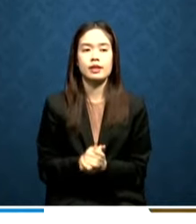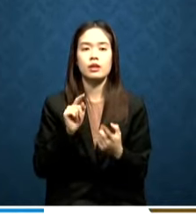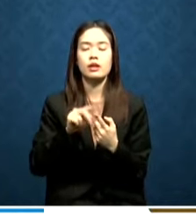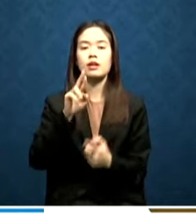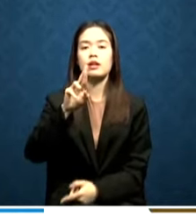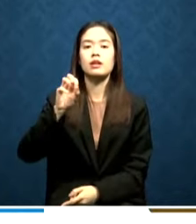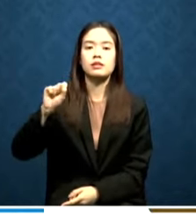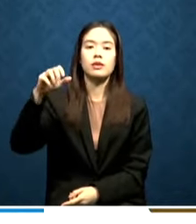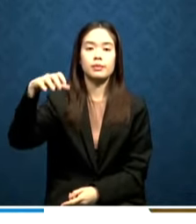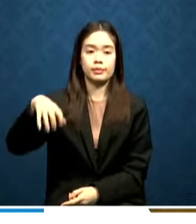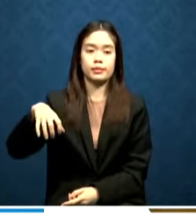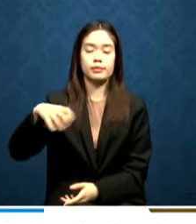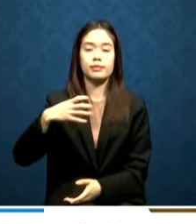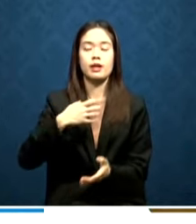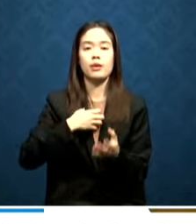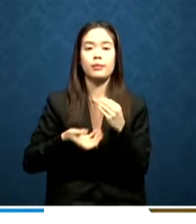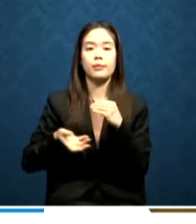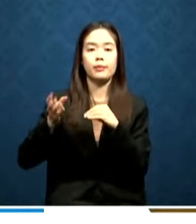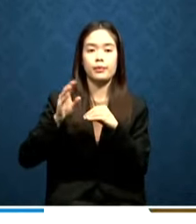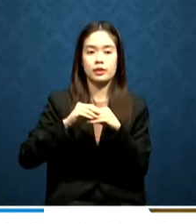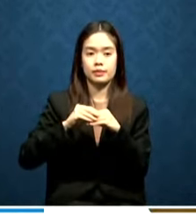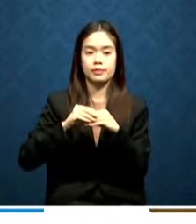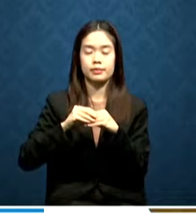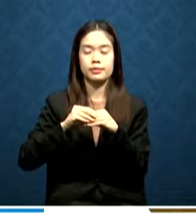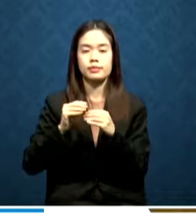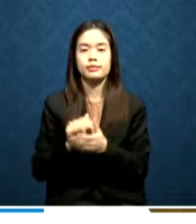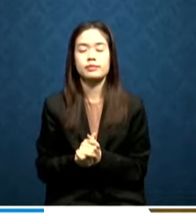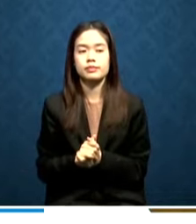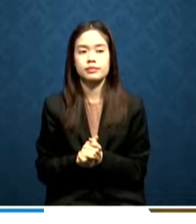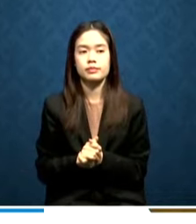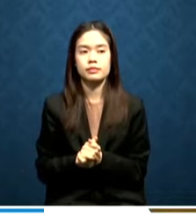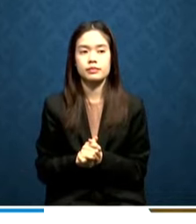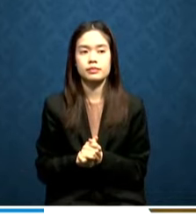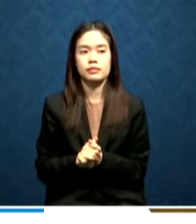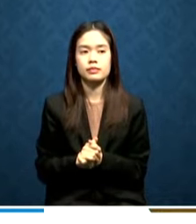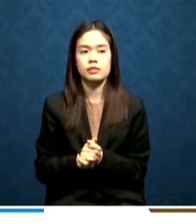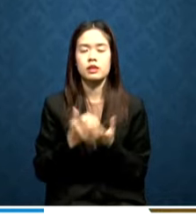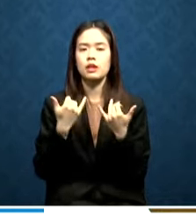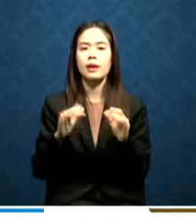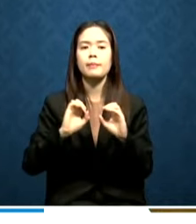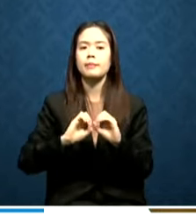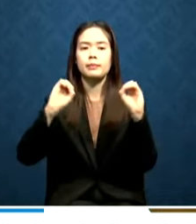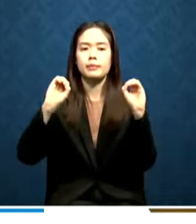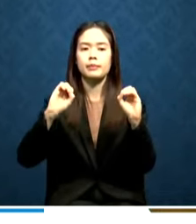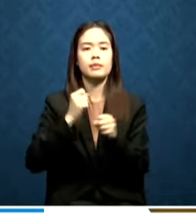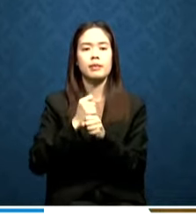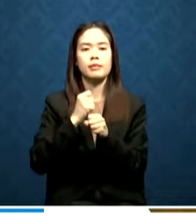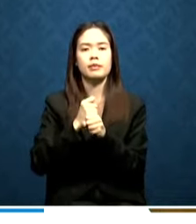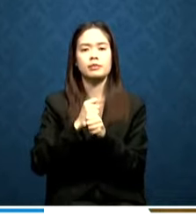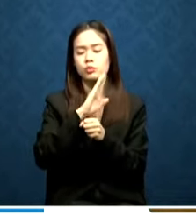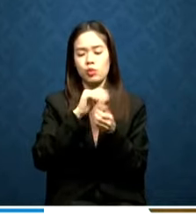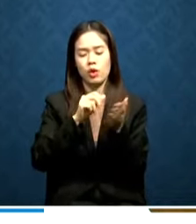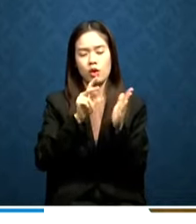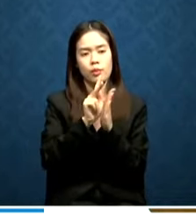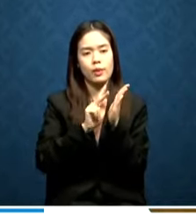าและมีการเพิ่มเป็นดับเบิลมาจอริตี้ขึ้นมานะครับซึ่งยังไม่เคยใช้เลยมีคนถามเหมือนกันว่าทำไมแก้แล้วกฎ